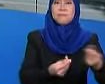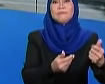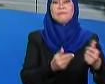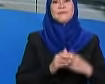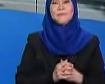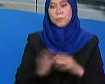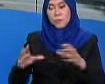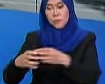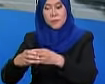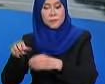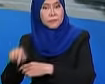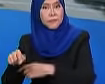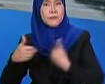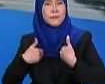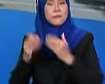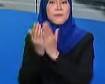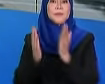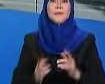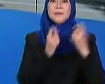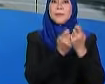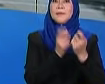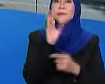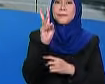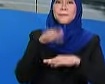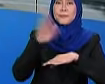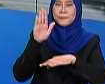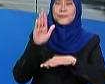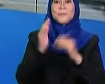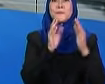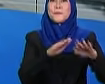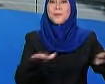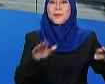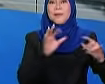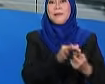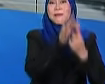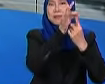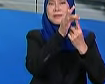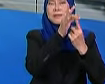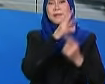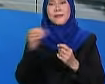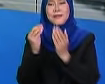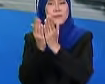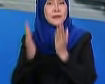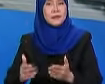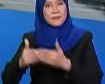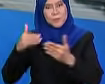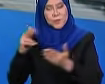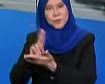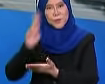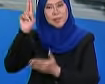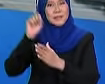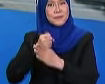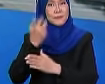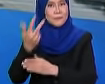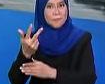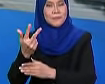kepulauan berkenaan terdiri pelajar tingkatan 6 atas murid berkeperluan khas belajar pray University semester